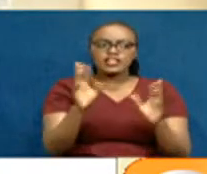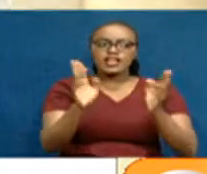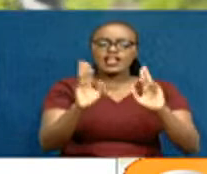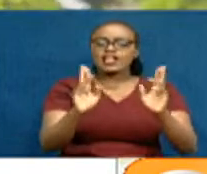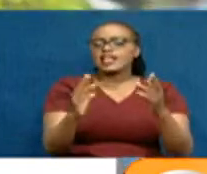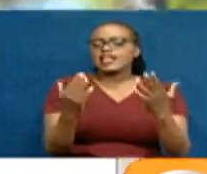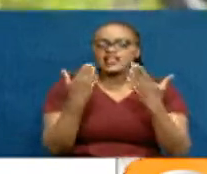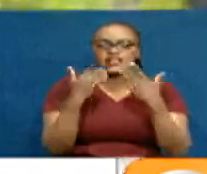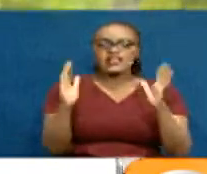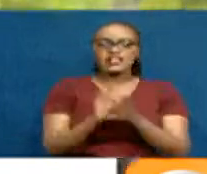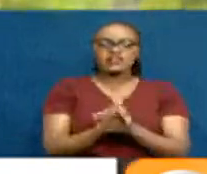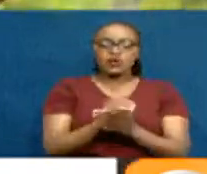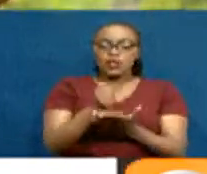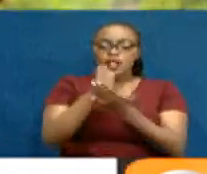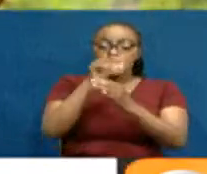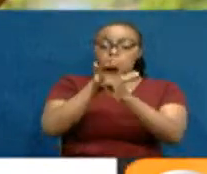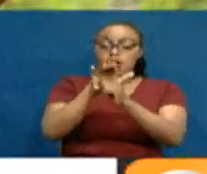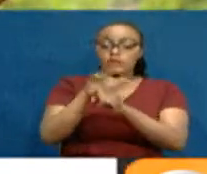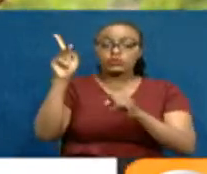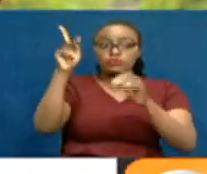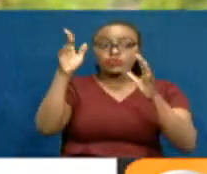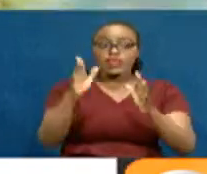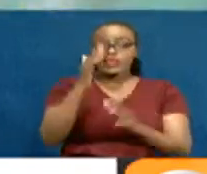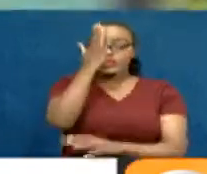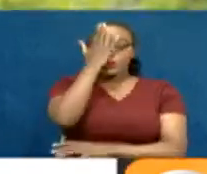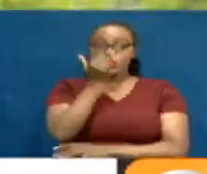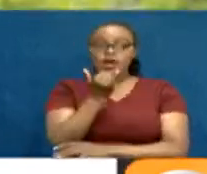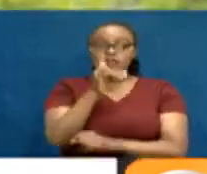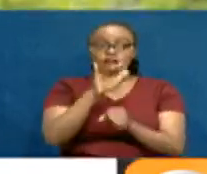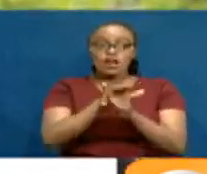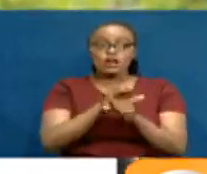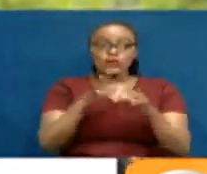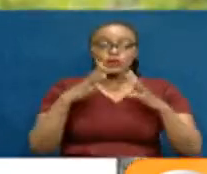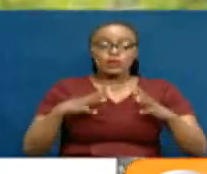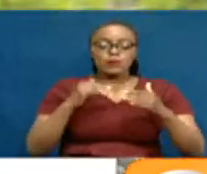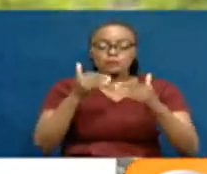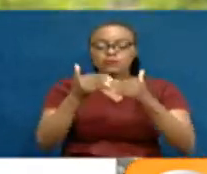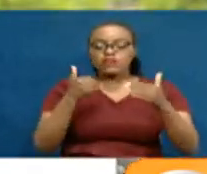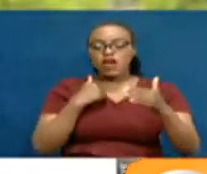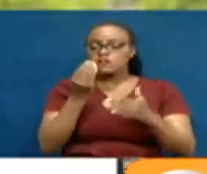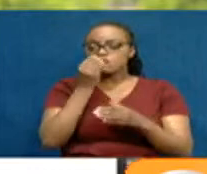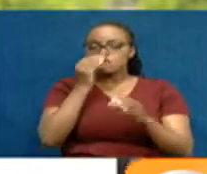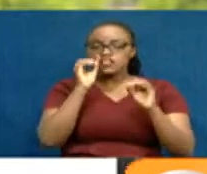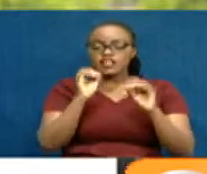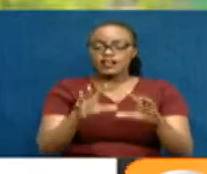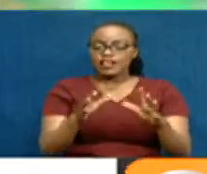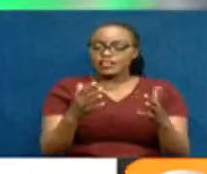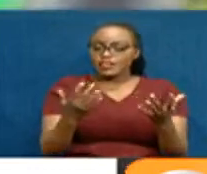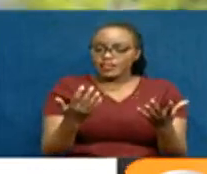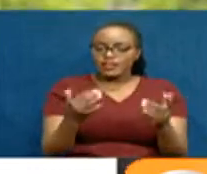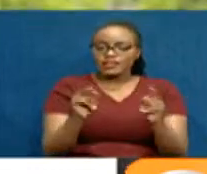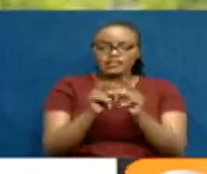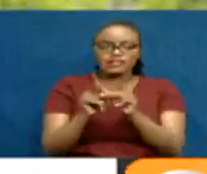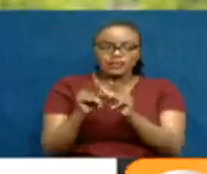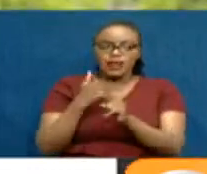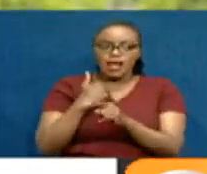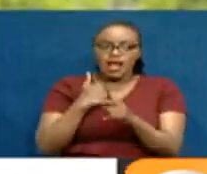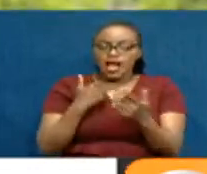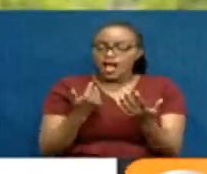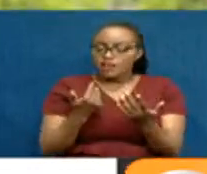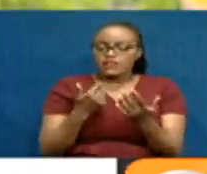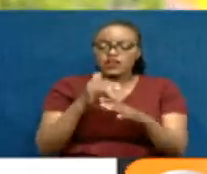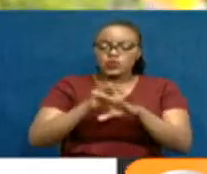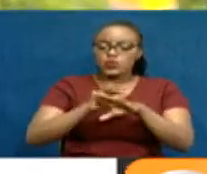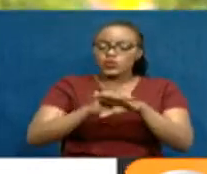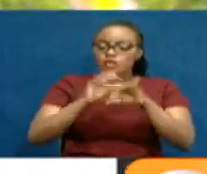tayari. Nasaidia sana wananchi kwa sababu watu wengi walikuwa wanalala njaa. Na hata lishe haikuwa bora